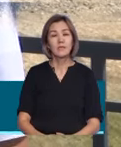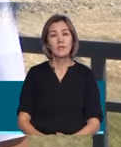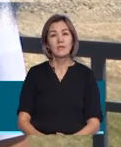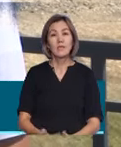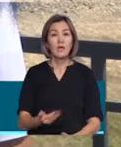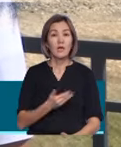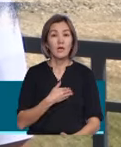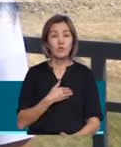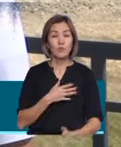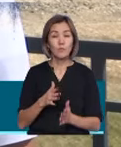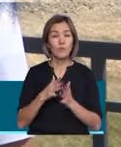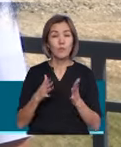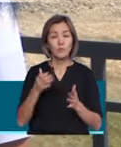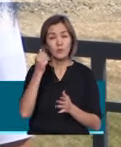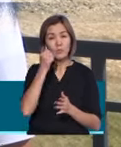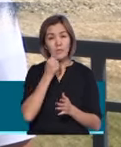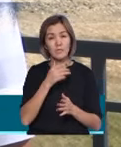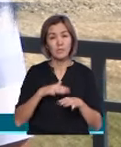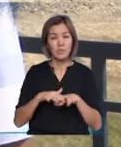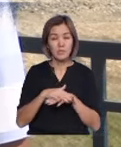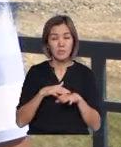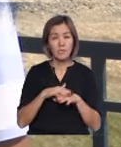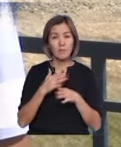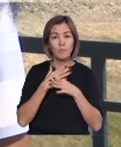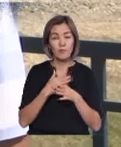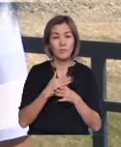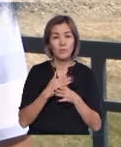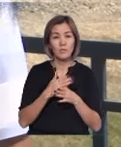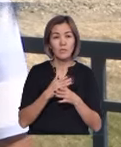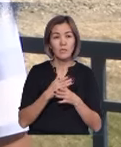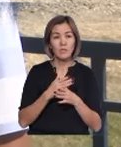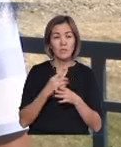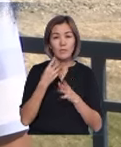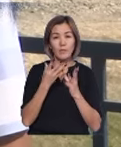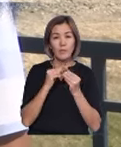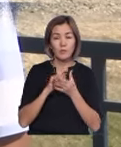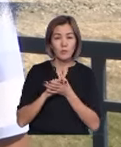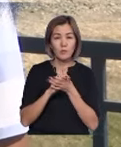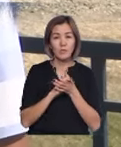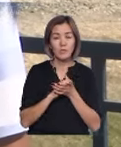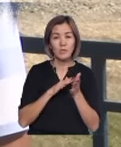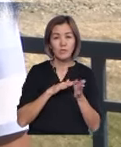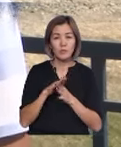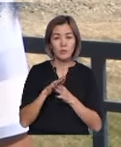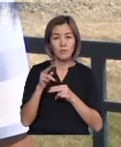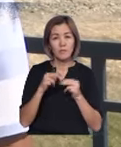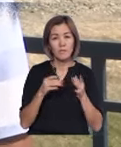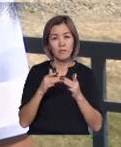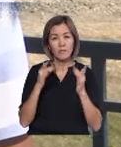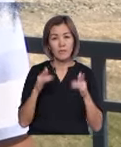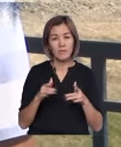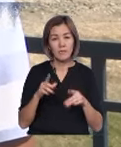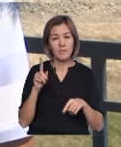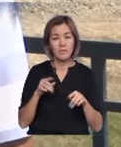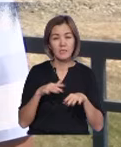Я хочу выразить всем жителям глубокую благодарность за помощь благодаря нашей сплочённости единству мы смогли осуществить строительство этого моста некоторые